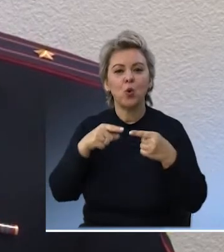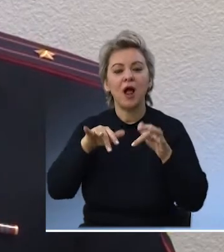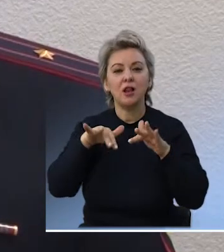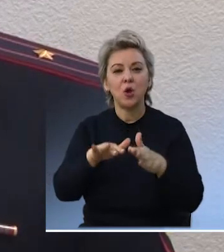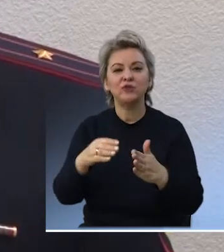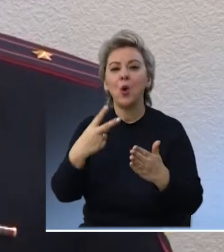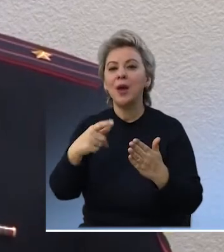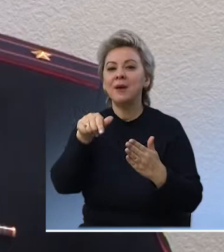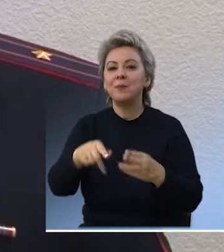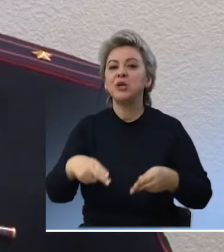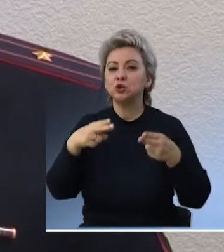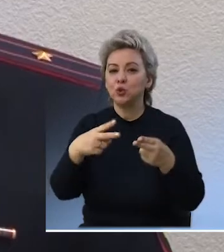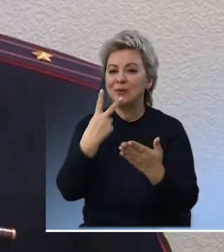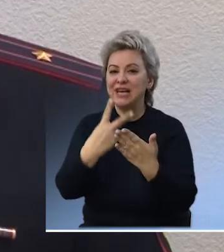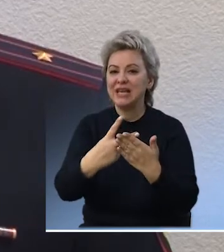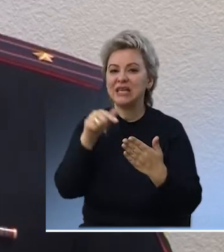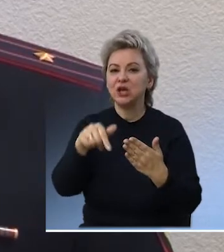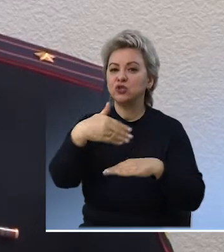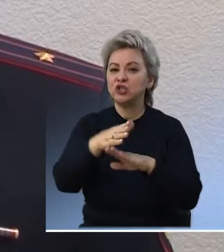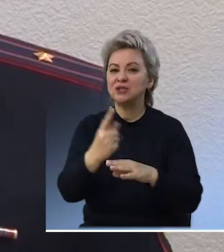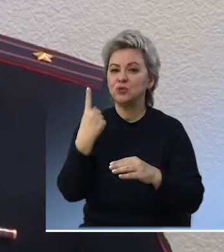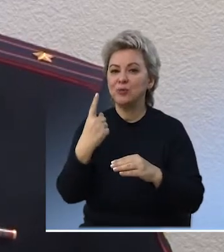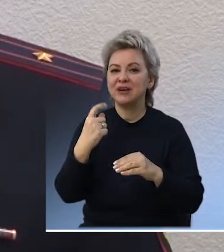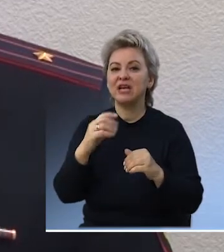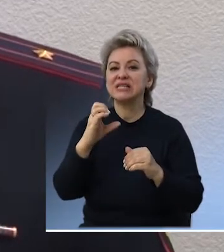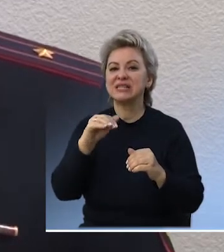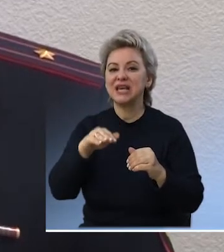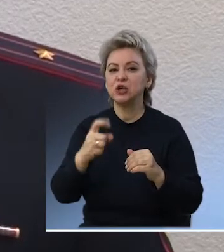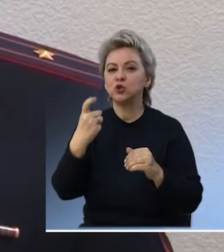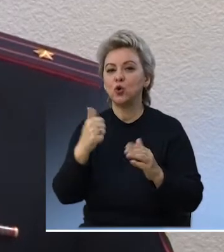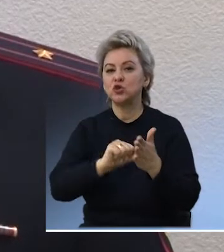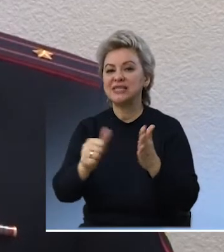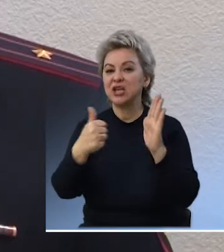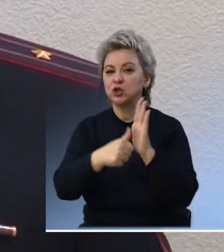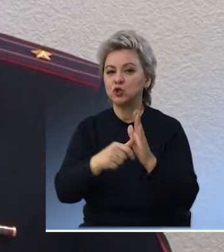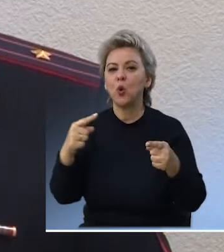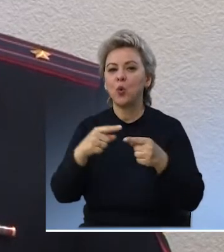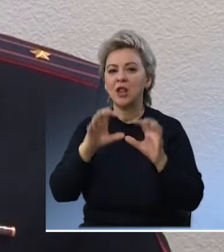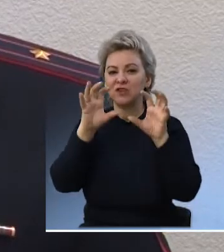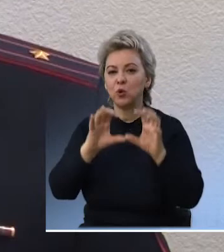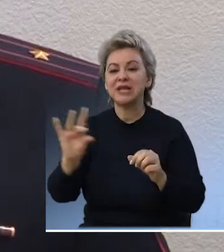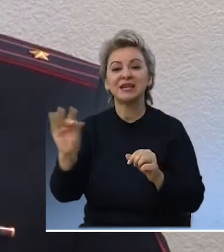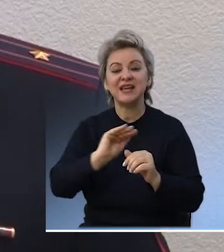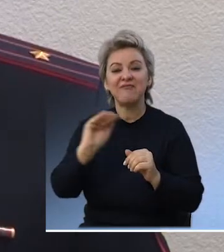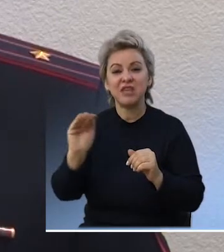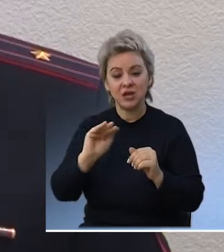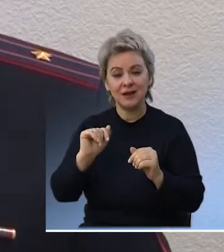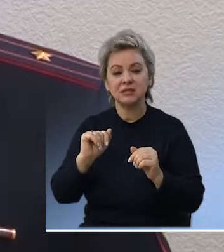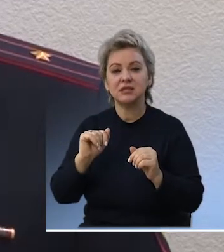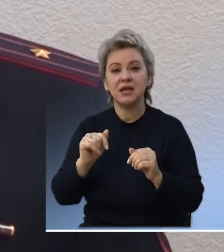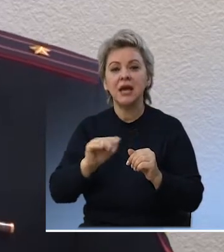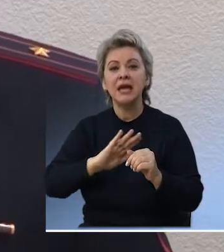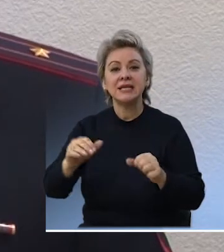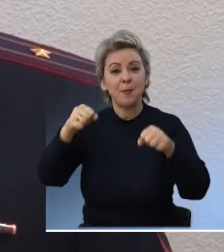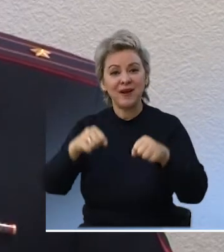возбуждено уголовное дело по признакам преступления, предусмотренного частью 1 статьи 166 Уголовного кодекса Российской